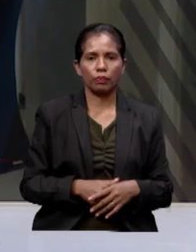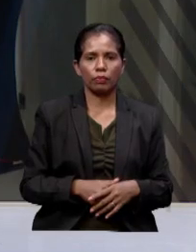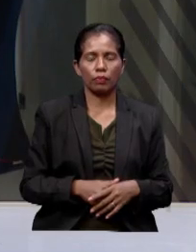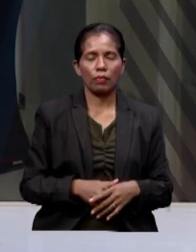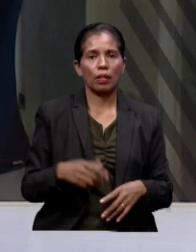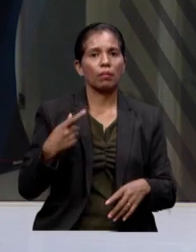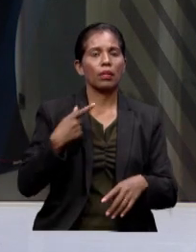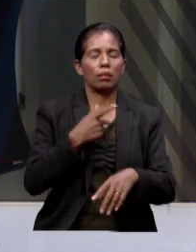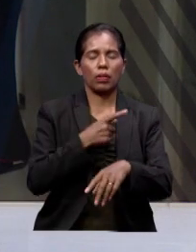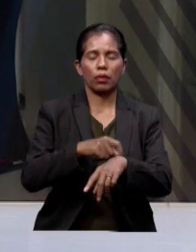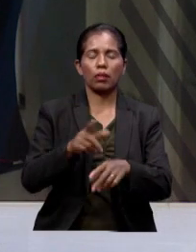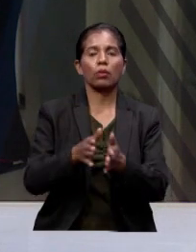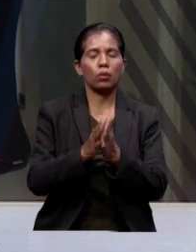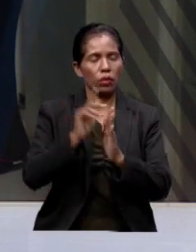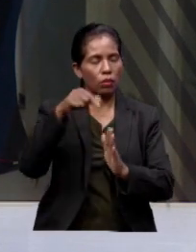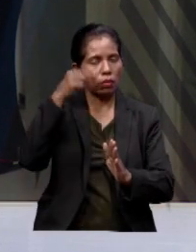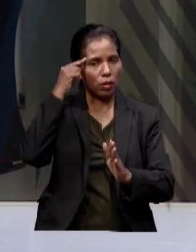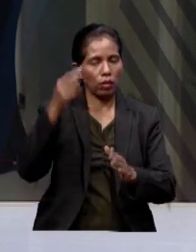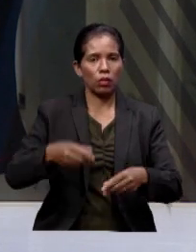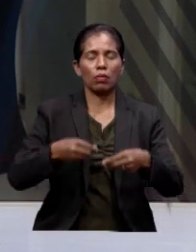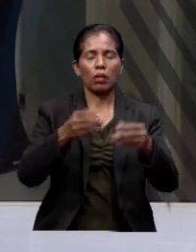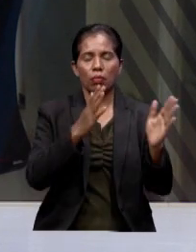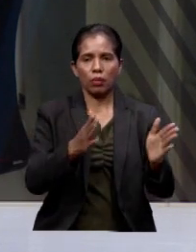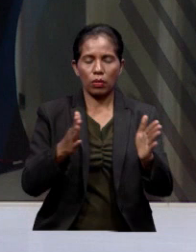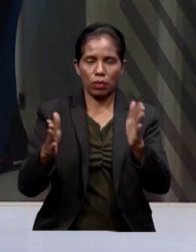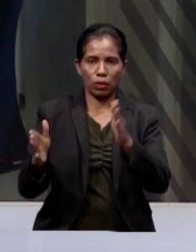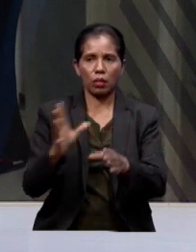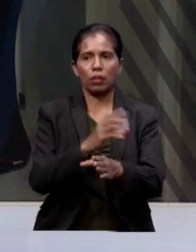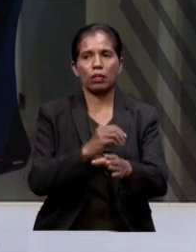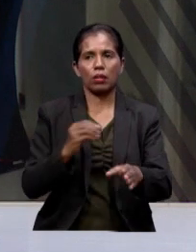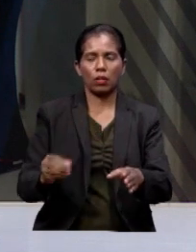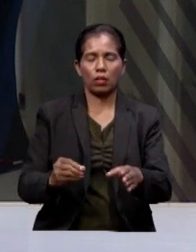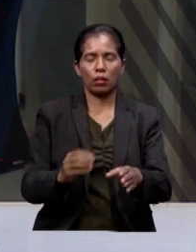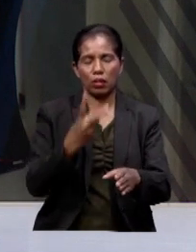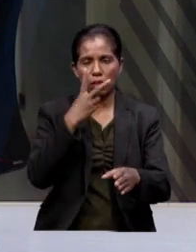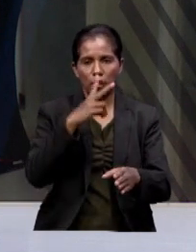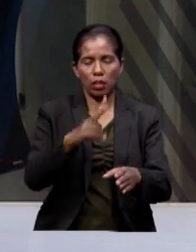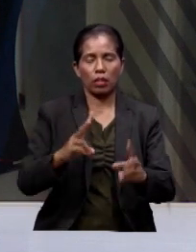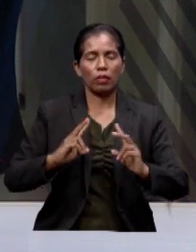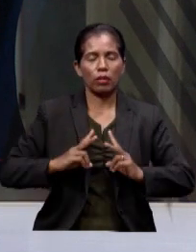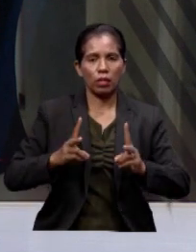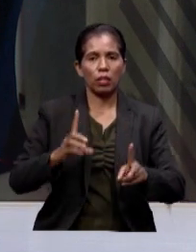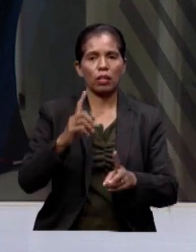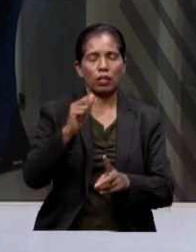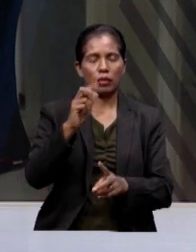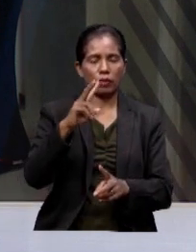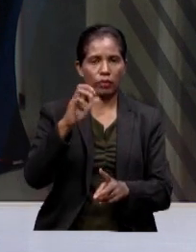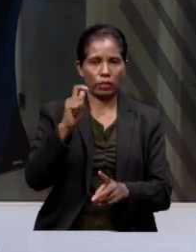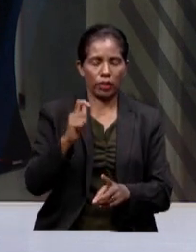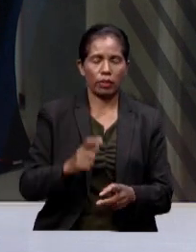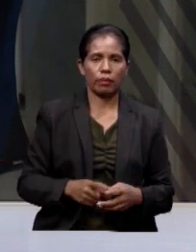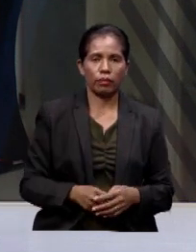Parlamento Nasional khusus Governo atau selesai prosesu halot urna Sadozu David Alex Daitula.